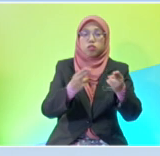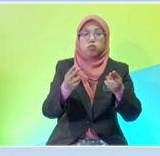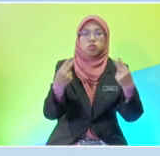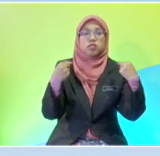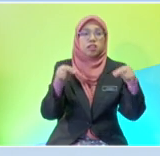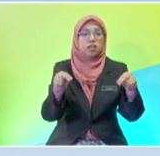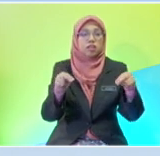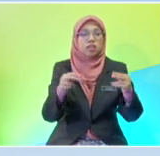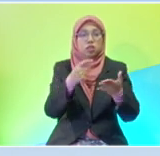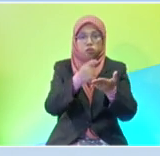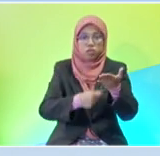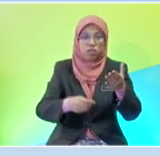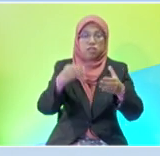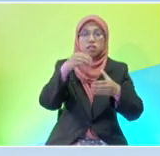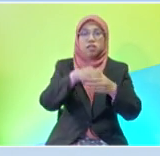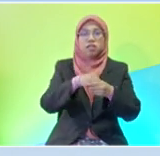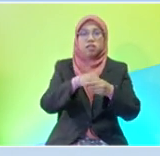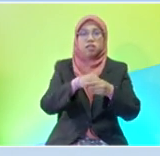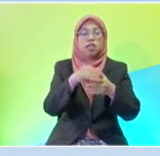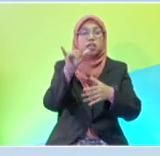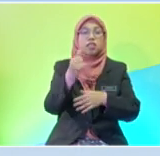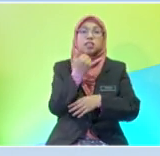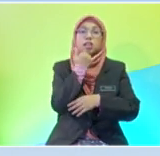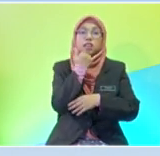yang salah dan berbezen